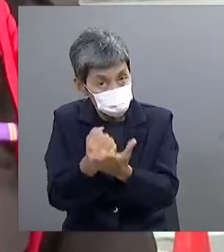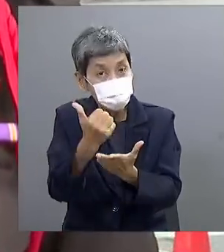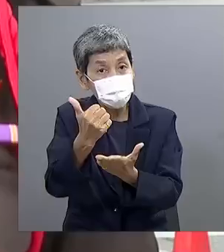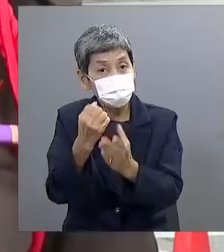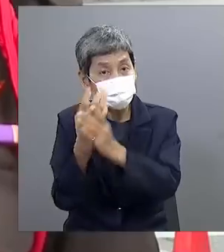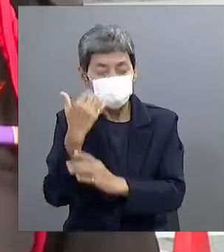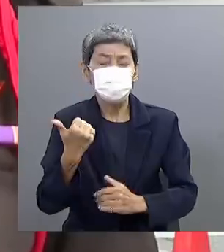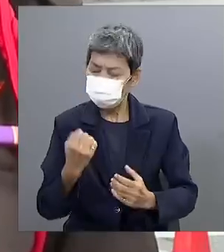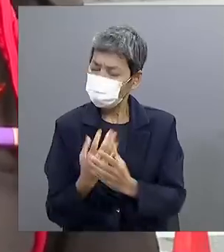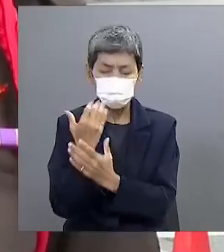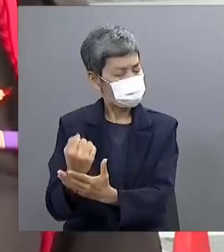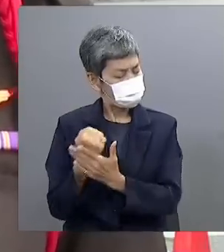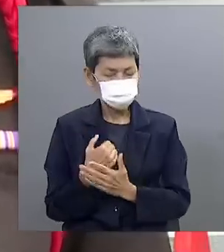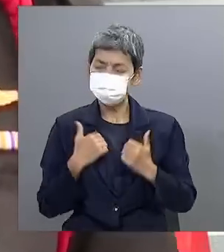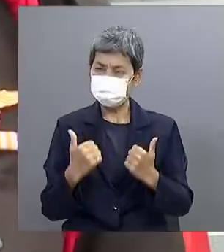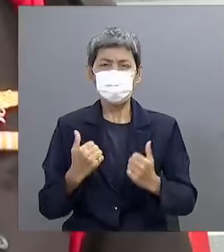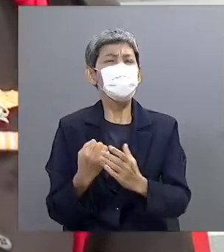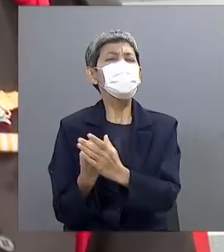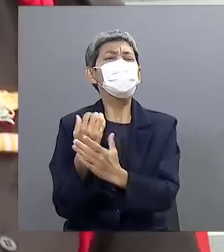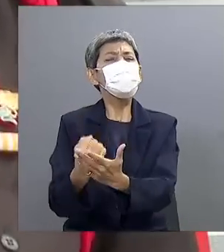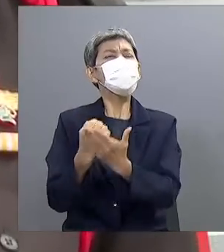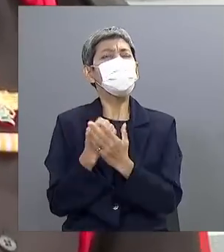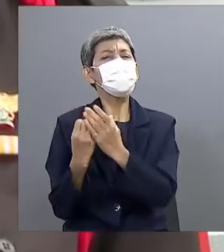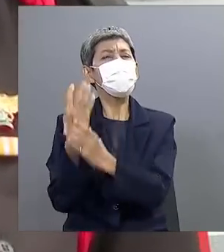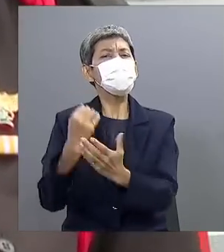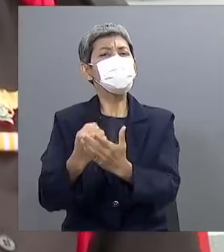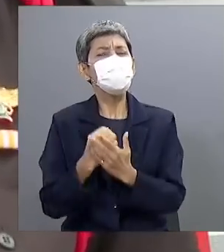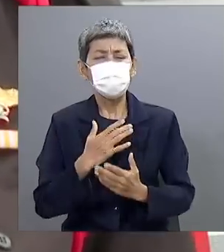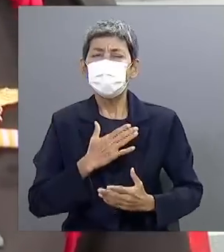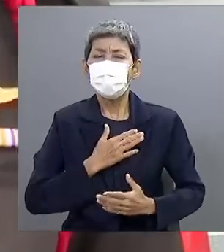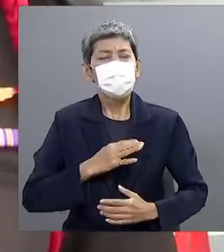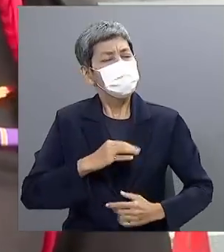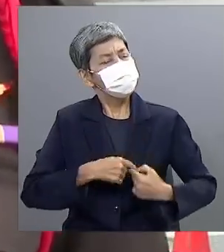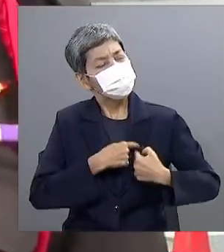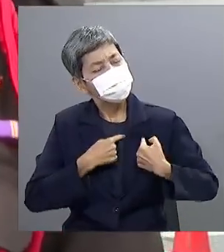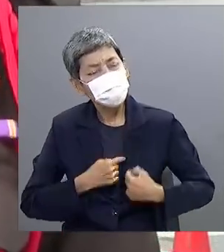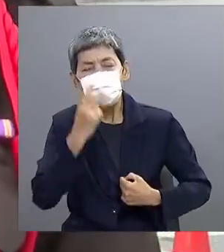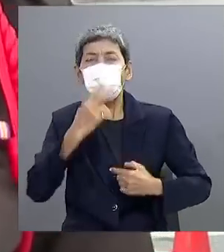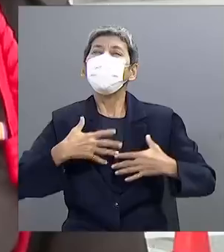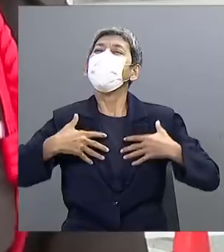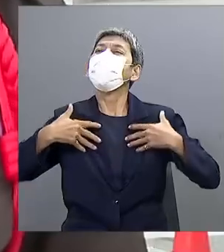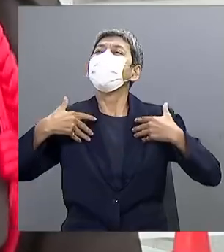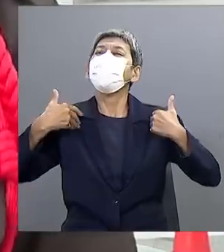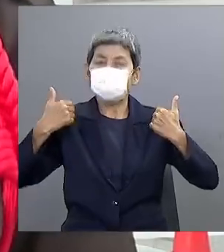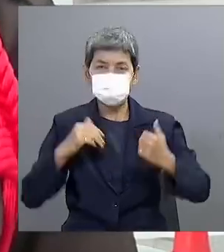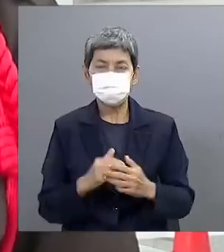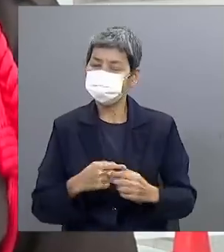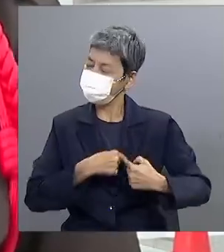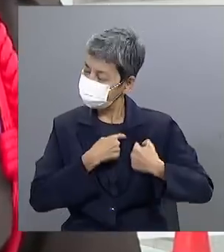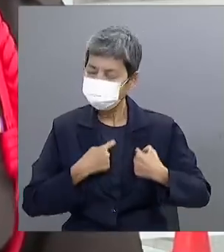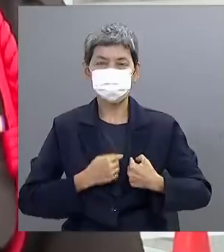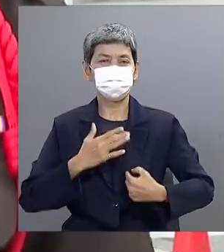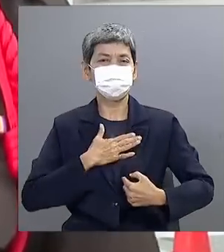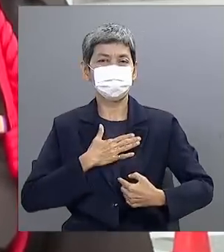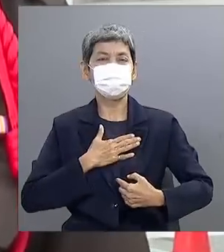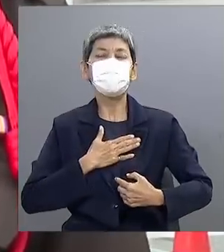ไม้มีผลเยอะช่วยเราด้านเพราะจิตใจครับผมทุกอย่างอยู่ที่ใจใจสดชื่